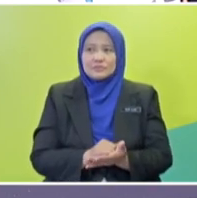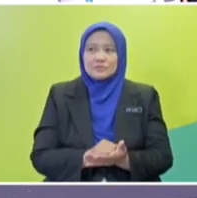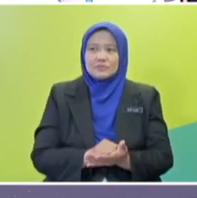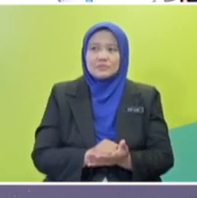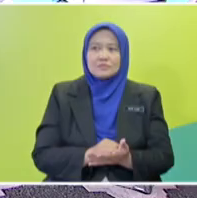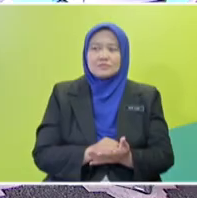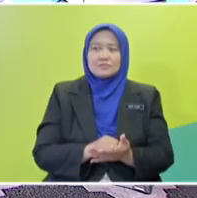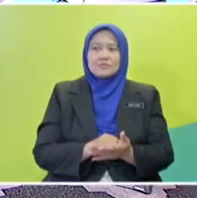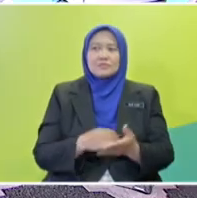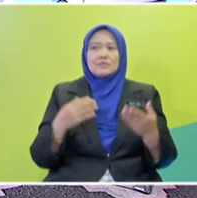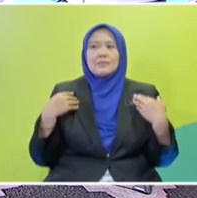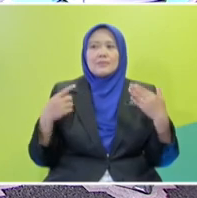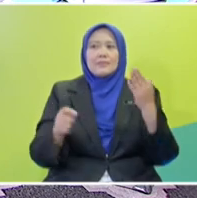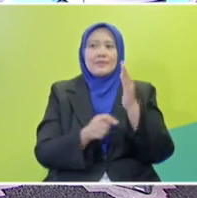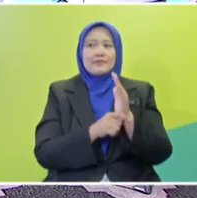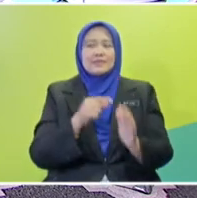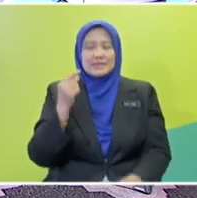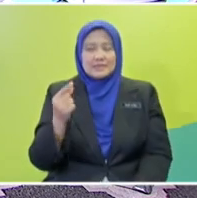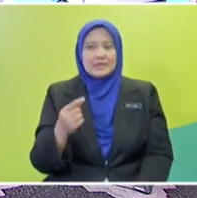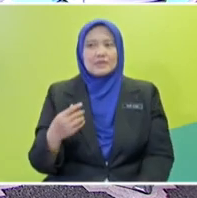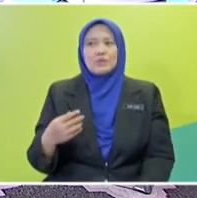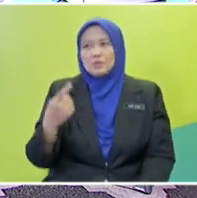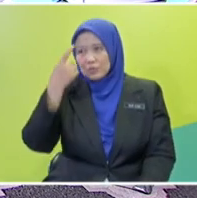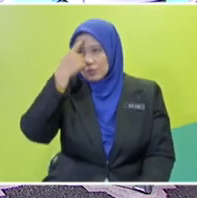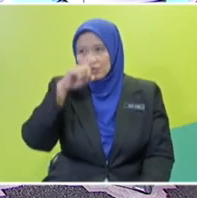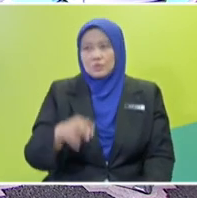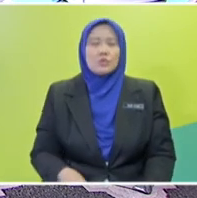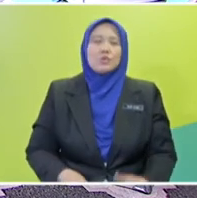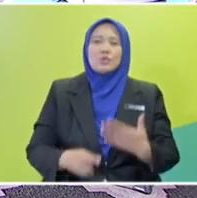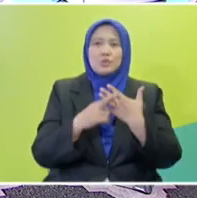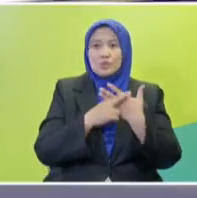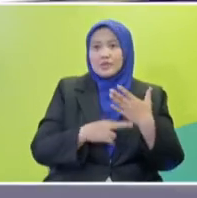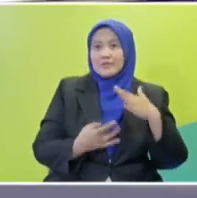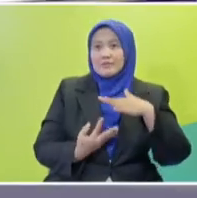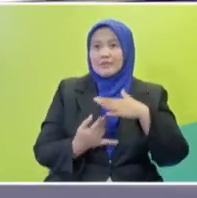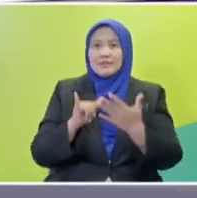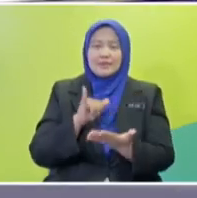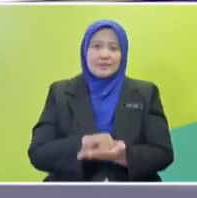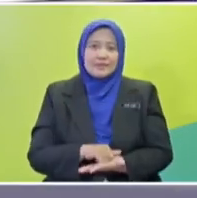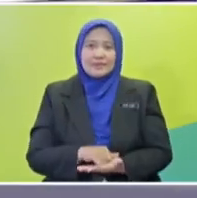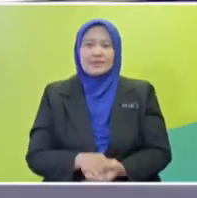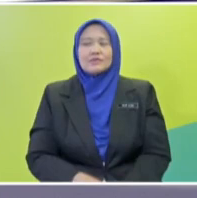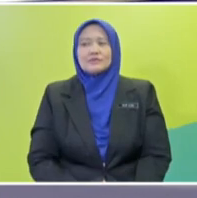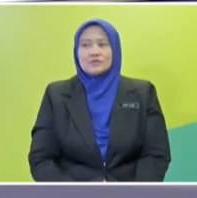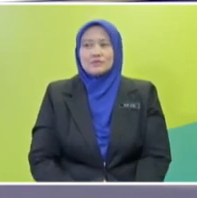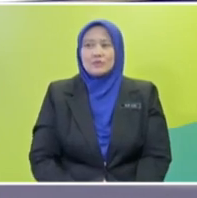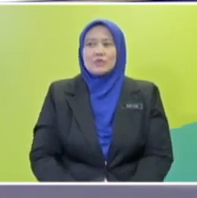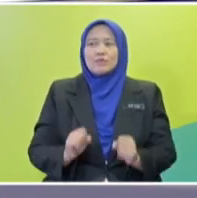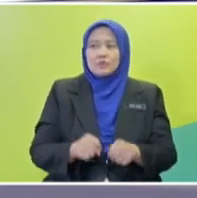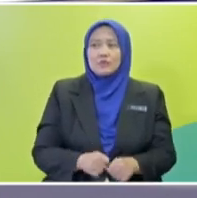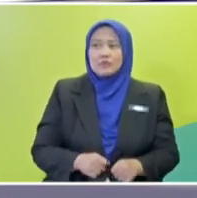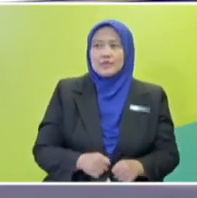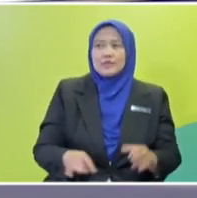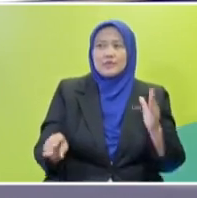saya ada tambah sedikit pada roti bakar saya ini pastikan yang tadi yang perlu saya Tika tambah